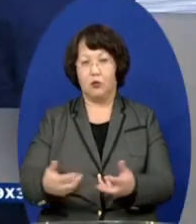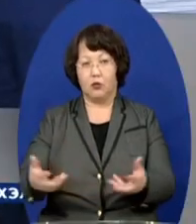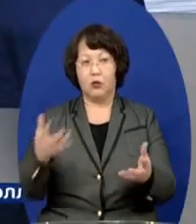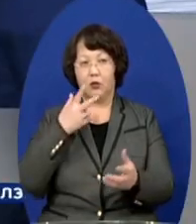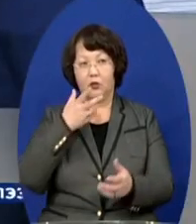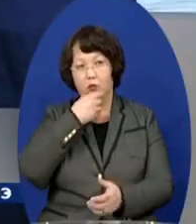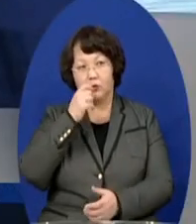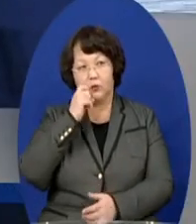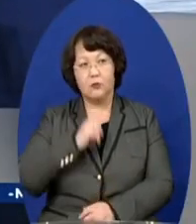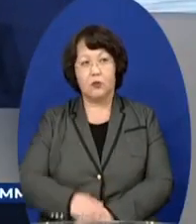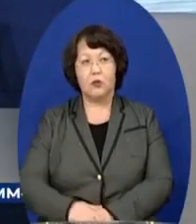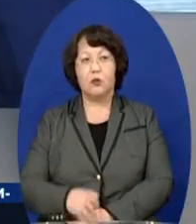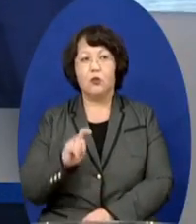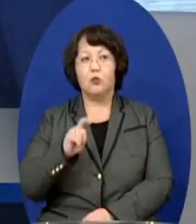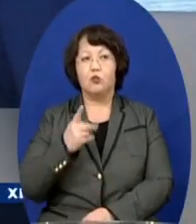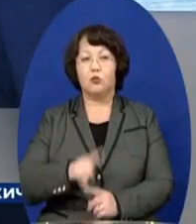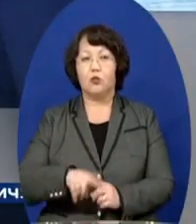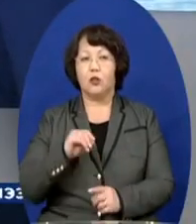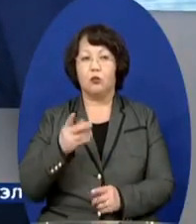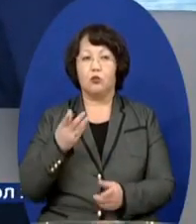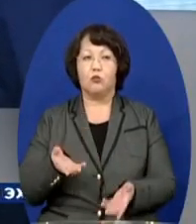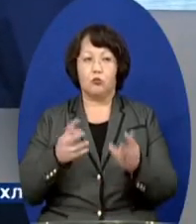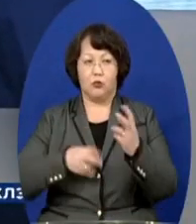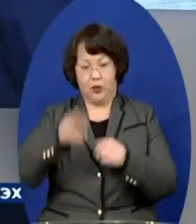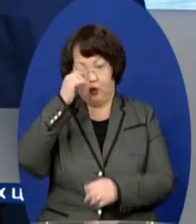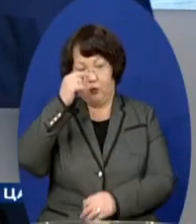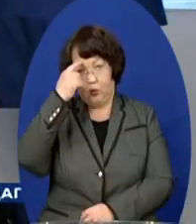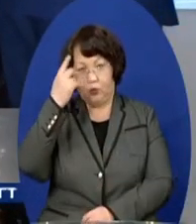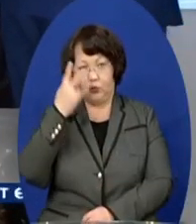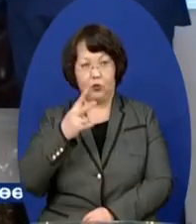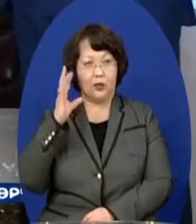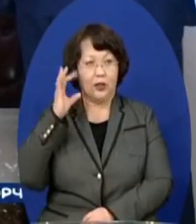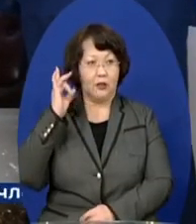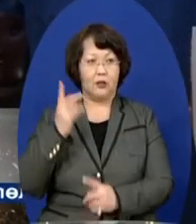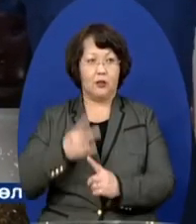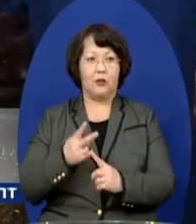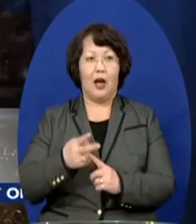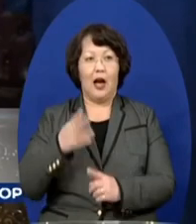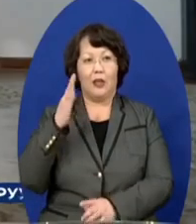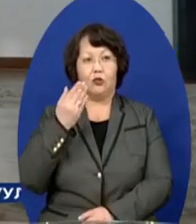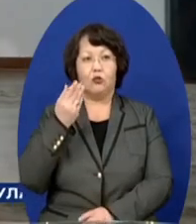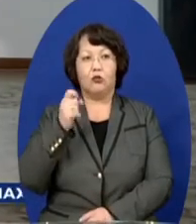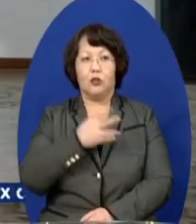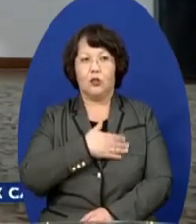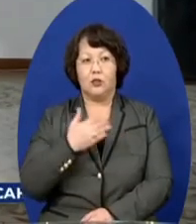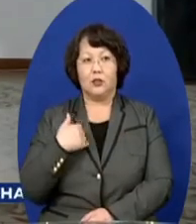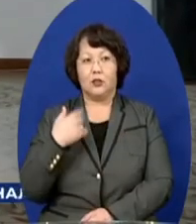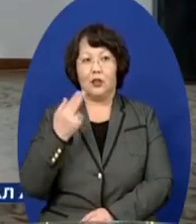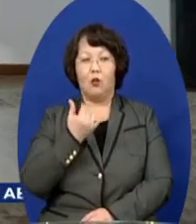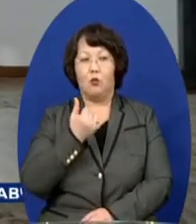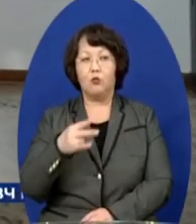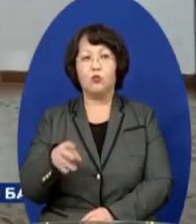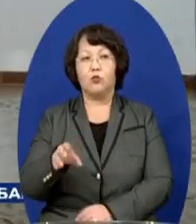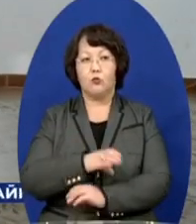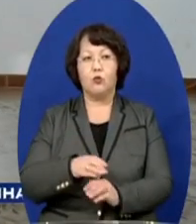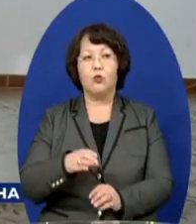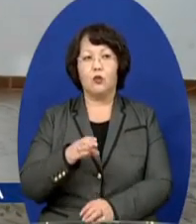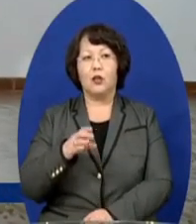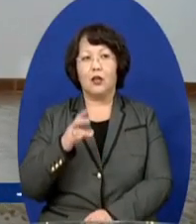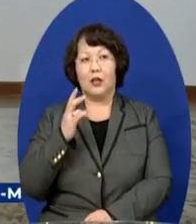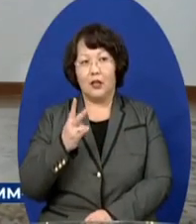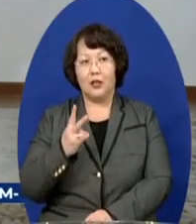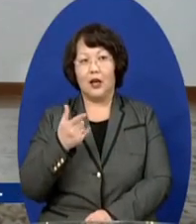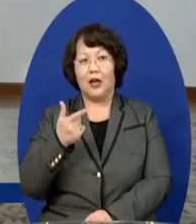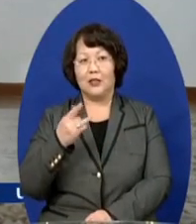үчээ. Хүнсгүүдэд аж ахуйн хөнгөөлөлт Монголын үндэсний олон нийтийн радио телевизийн нэрэмжит Алтан Төлийн эзнэр Цагаан уул сумын өвгд багийн малчин